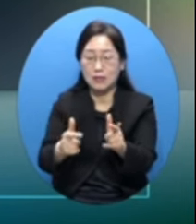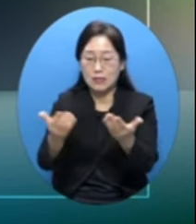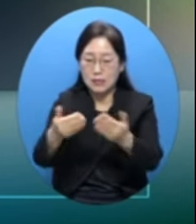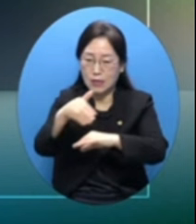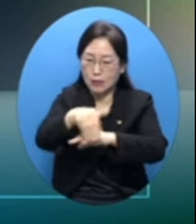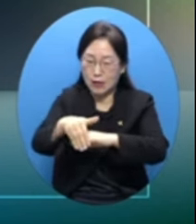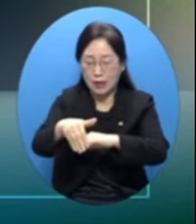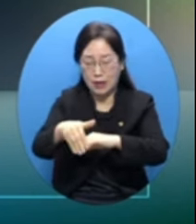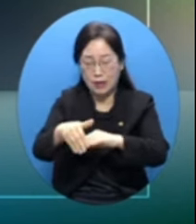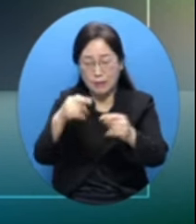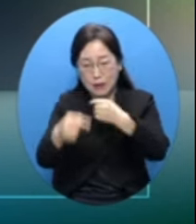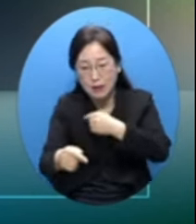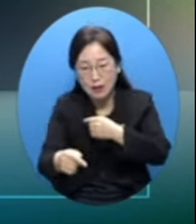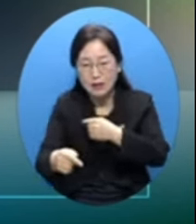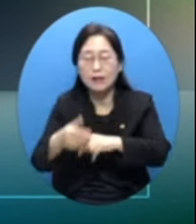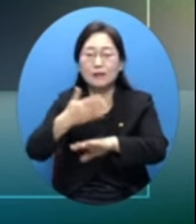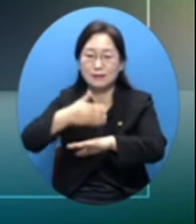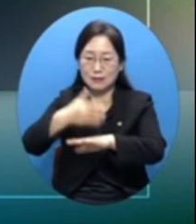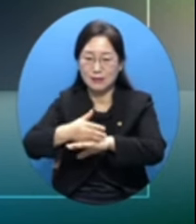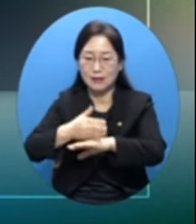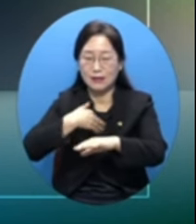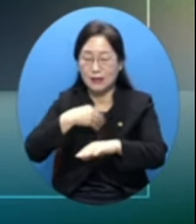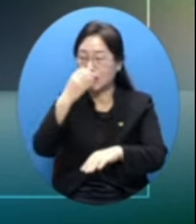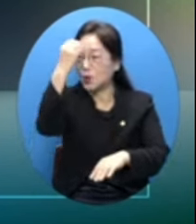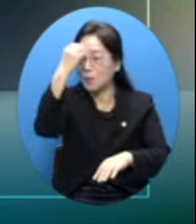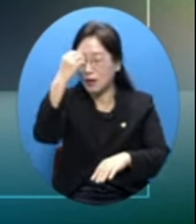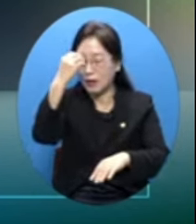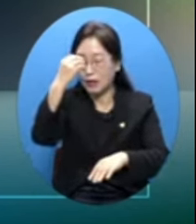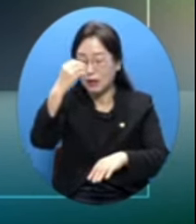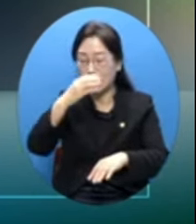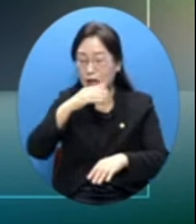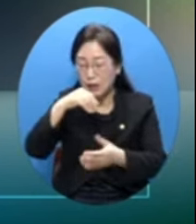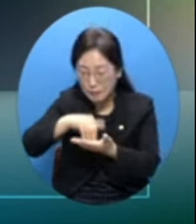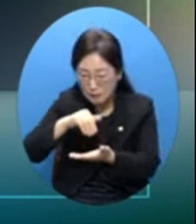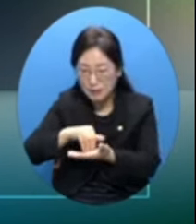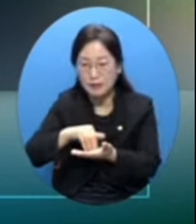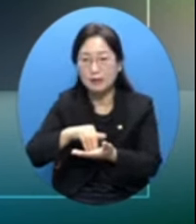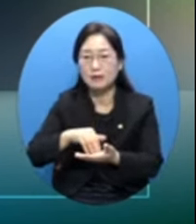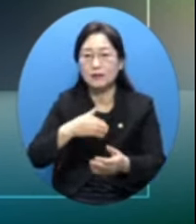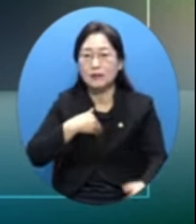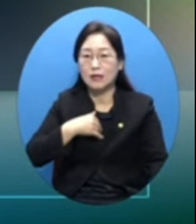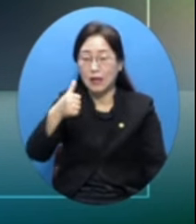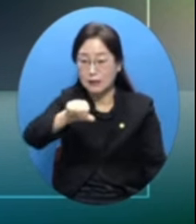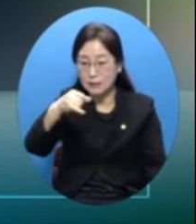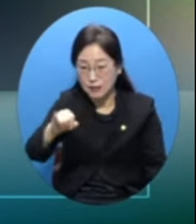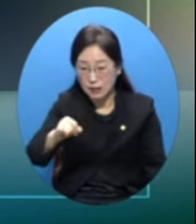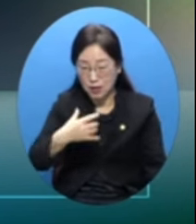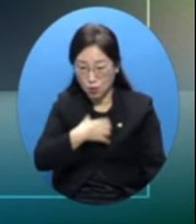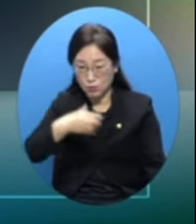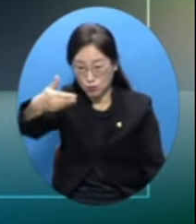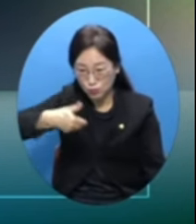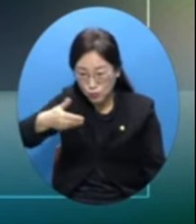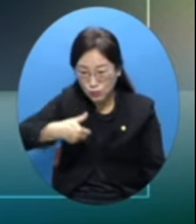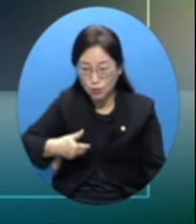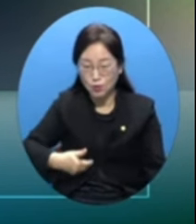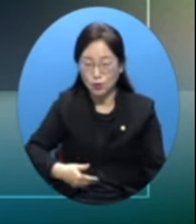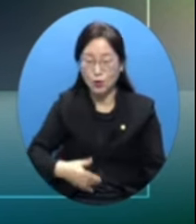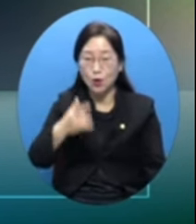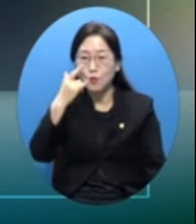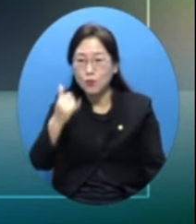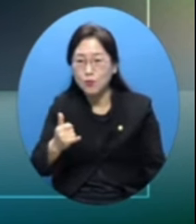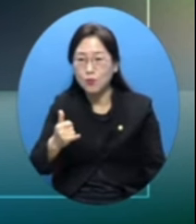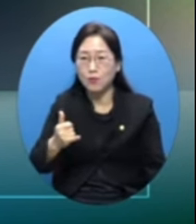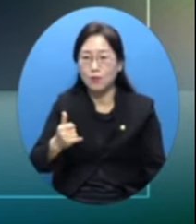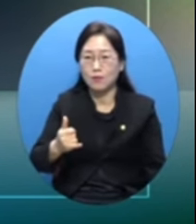되게 틀어주심도 감사합니다. 그래서 나의 교만이 반성될 수 있습니다. 아들딸이 걱정거리가 되게 하시고 부모와 동기가 짐으로 느낄